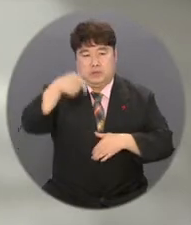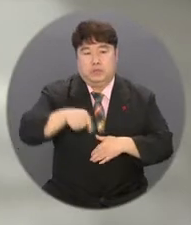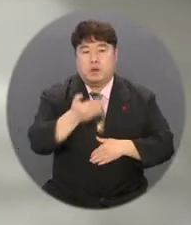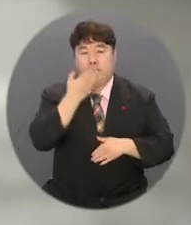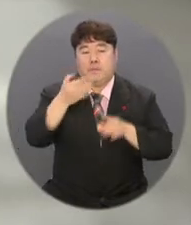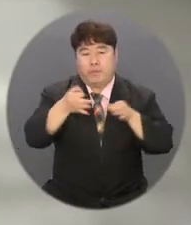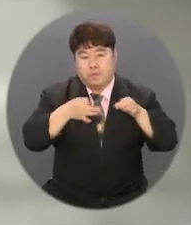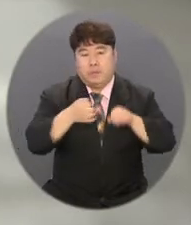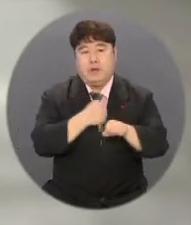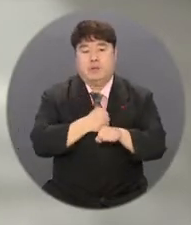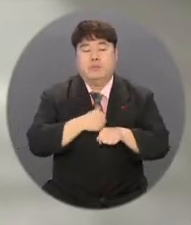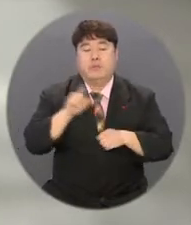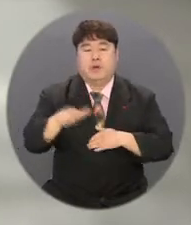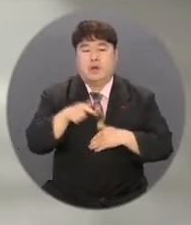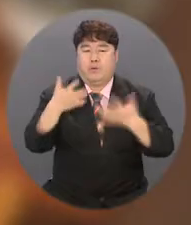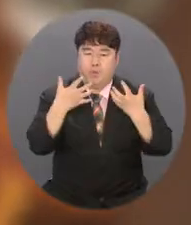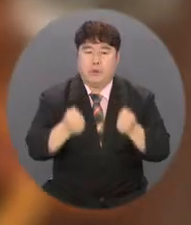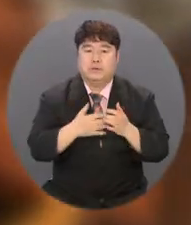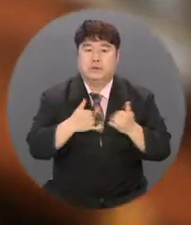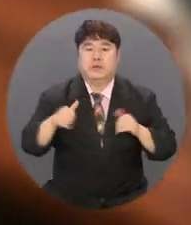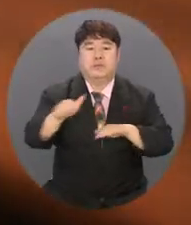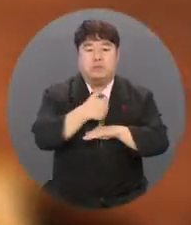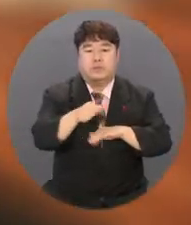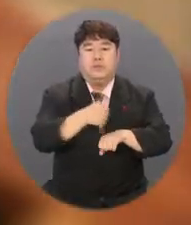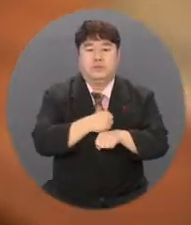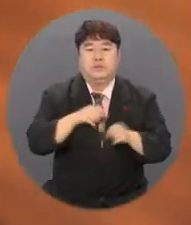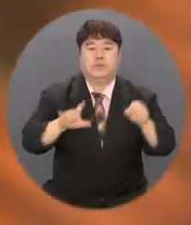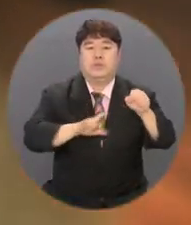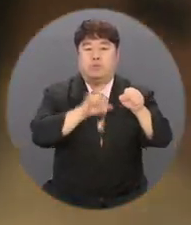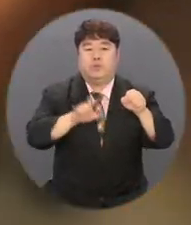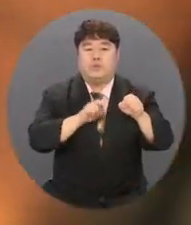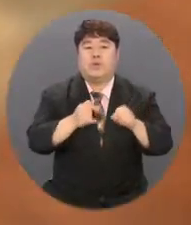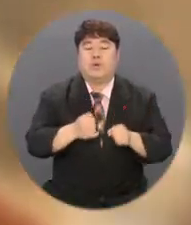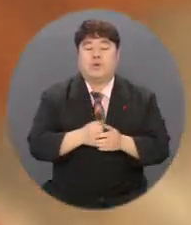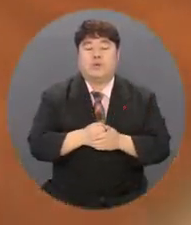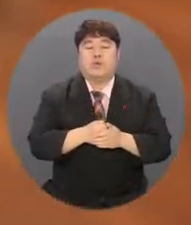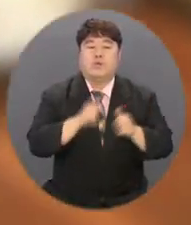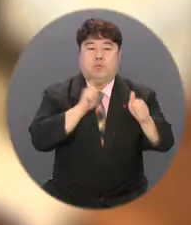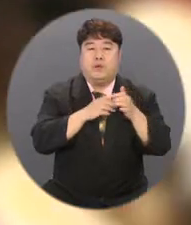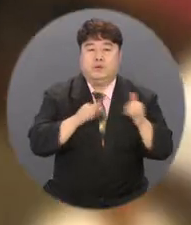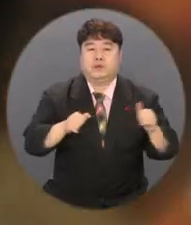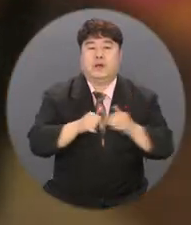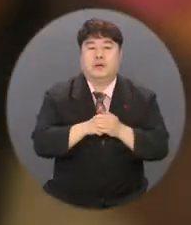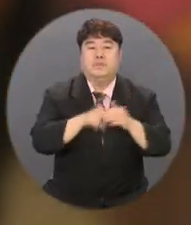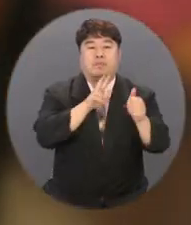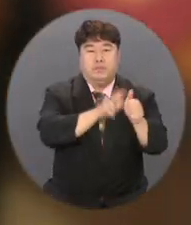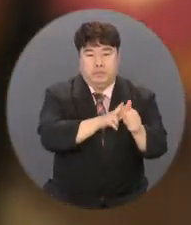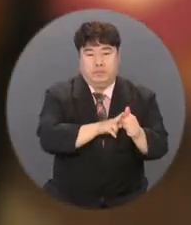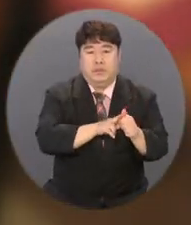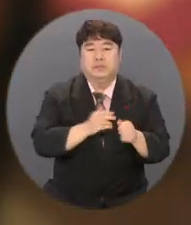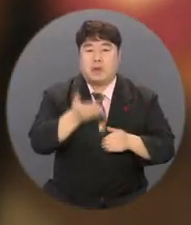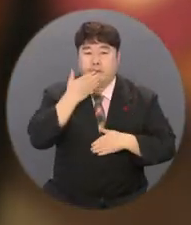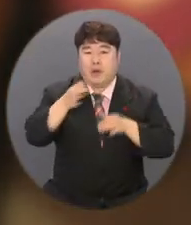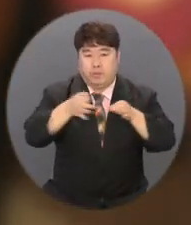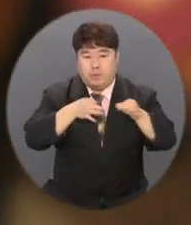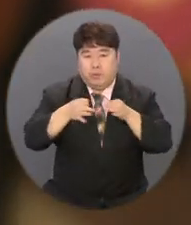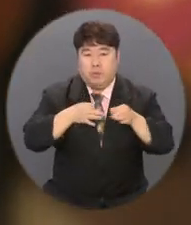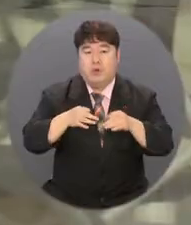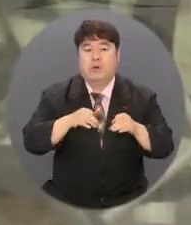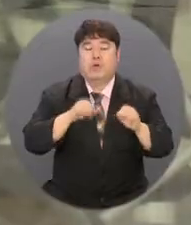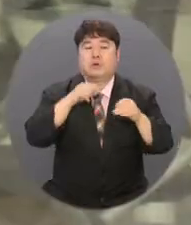식당으로 하루에 수십 명씩 드나들었고, 오미크론 확진자들은 마트와 식당 등을 순차적으로 방문한 것으로